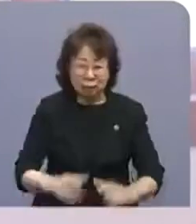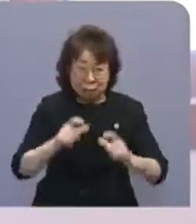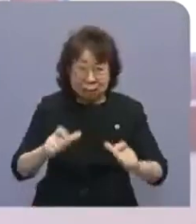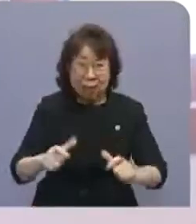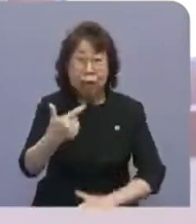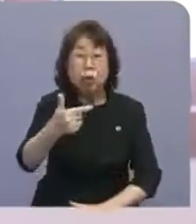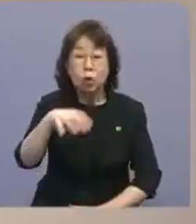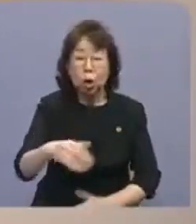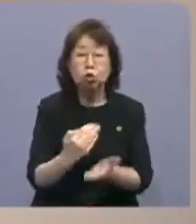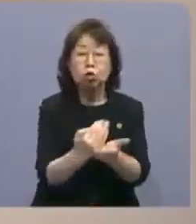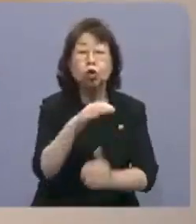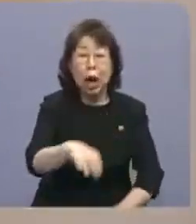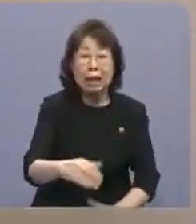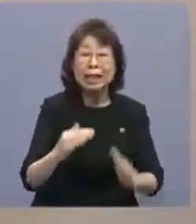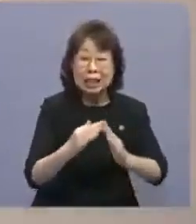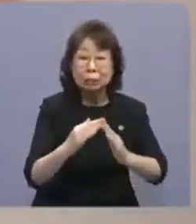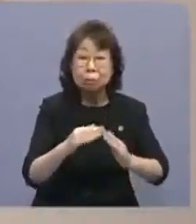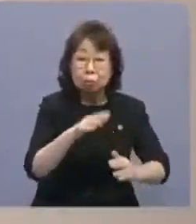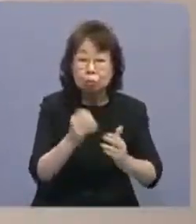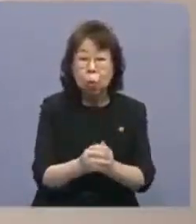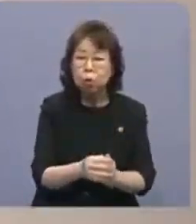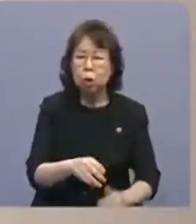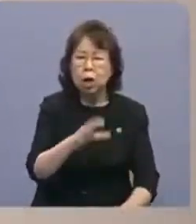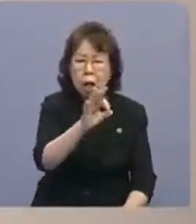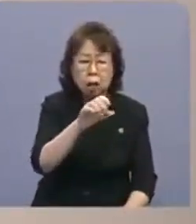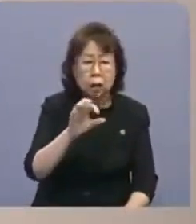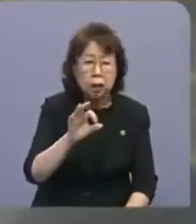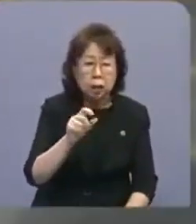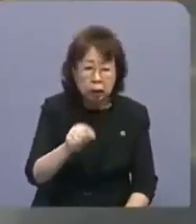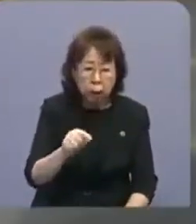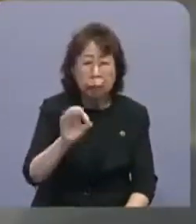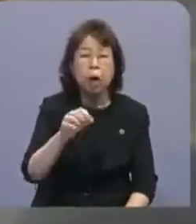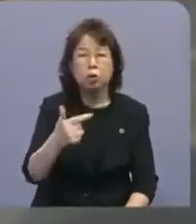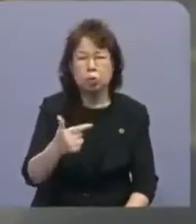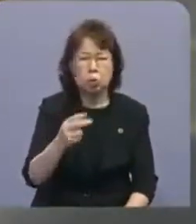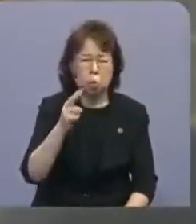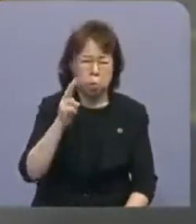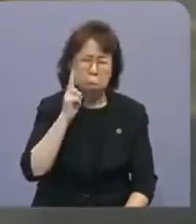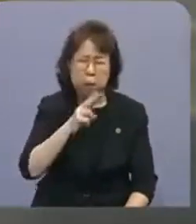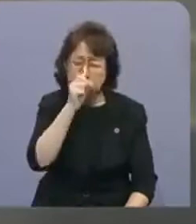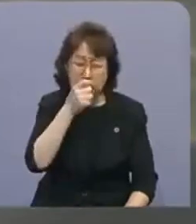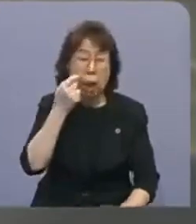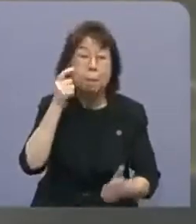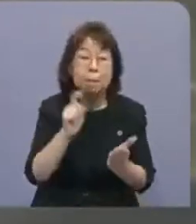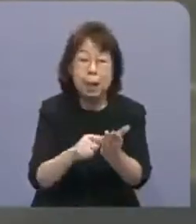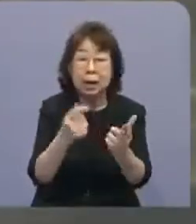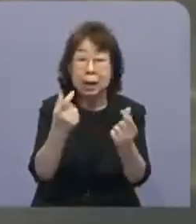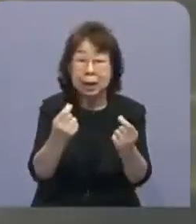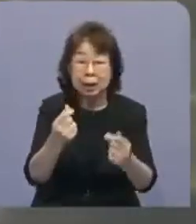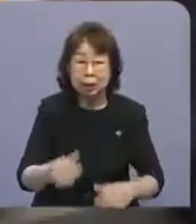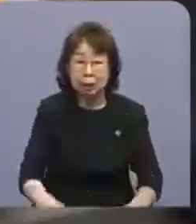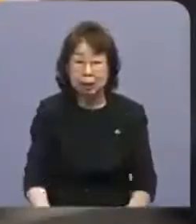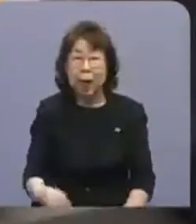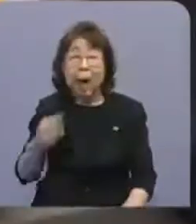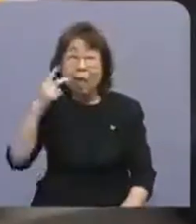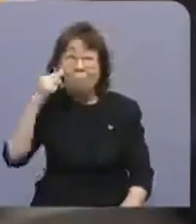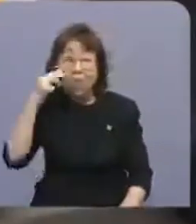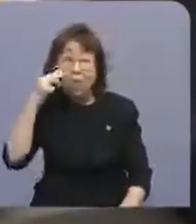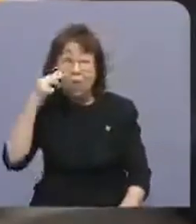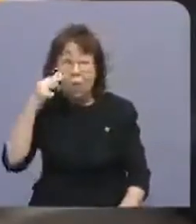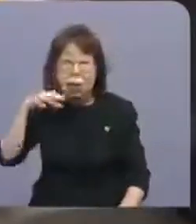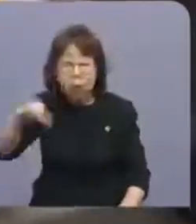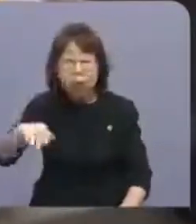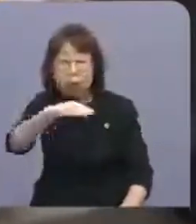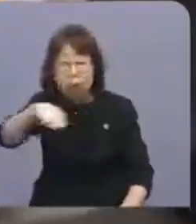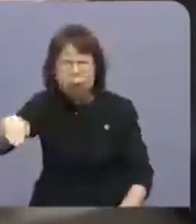수 연구의 한 가정집에서 리터당 0.06 1 마이크로 g 에 마이크로 시스템 이 확인됐습니다 미국 캘리포니아주 음용수